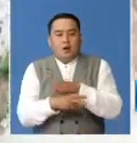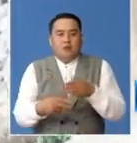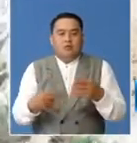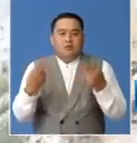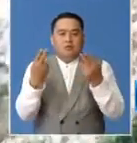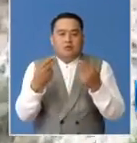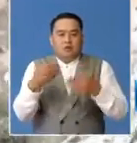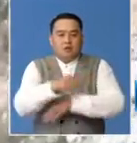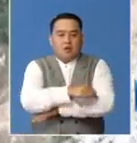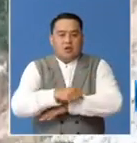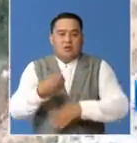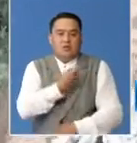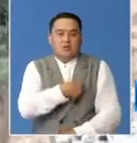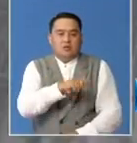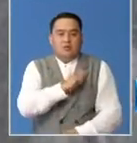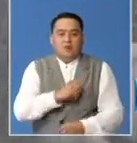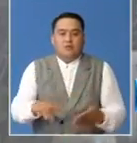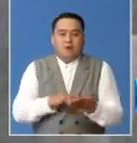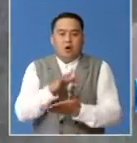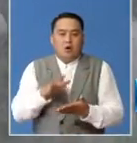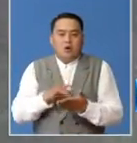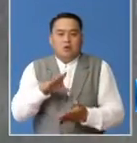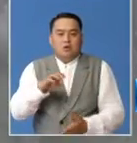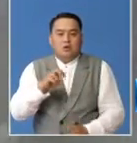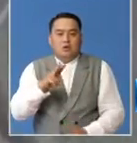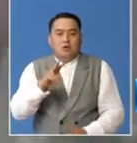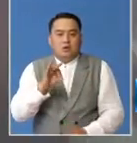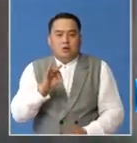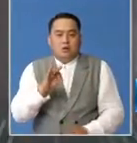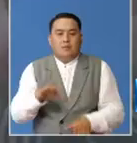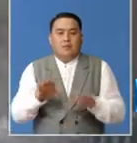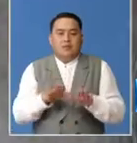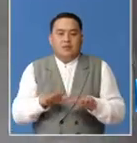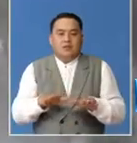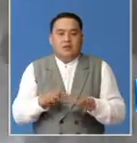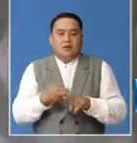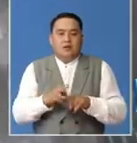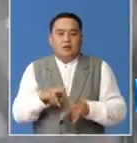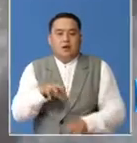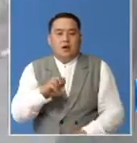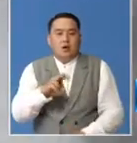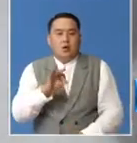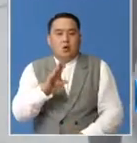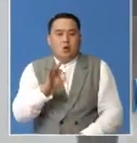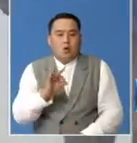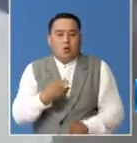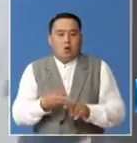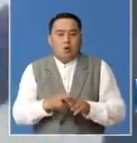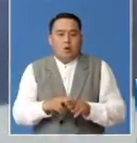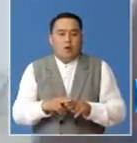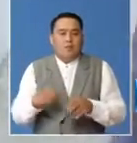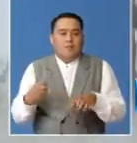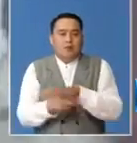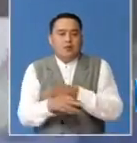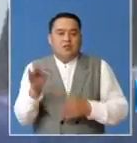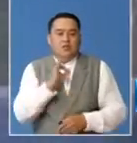огороженную территорию испанского автономного города Сеута, расположенного на северном побережье Марокко. Как сообщается, беженцы